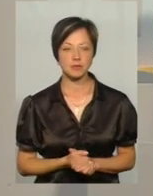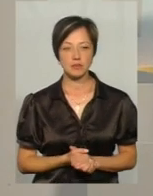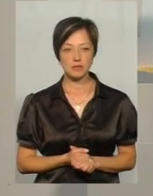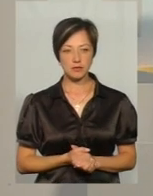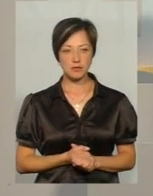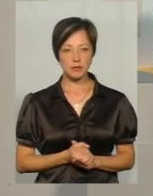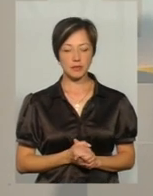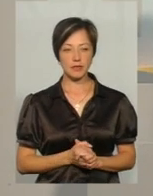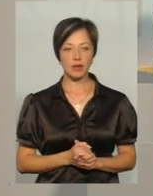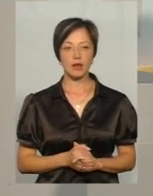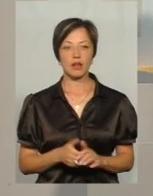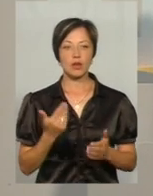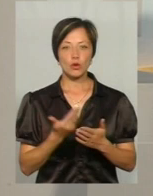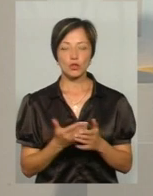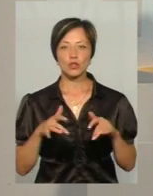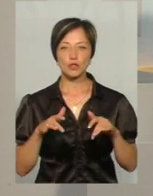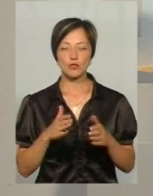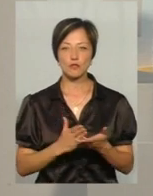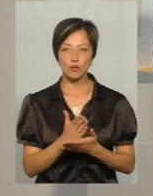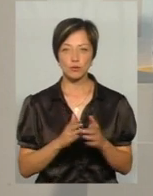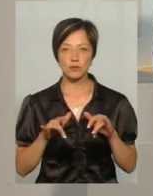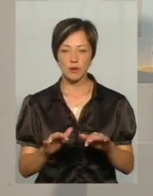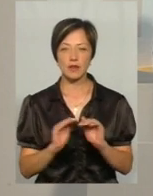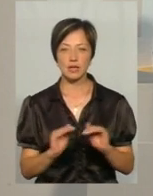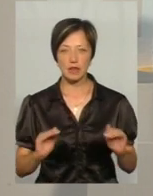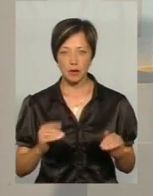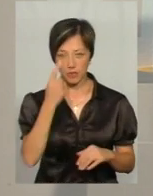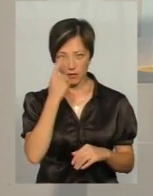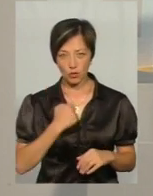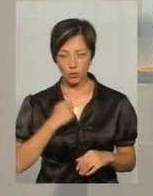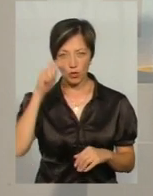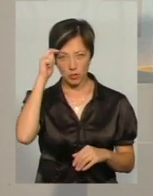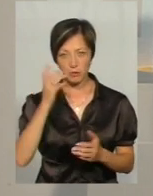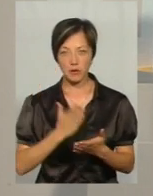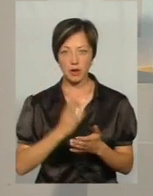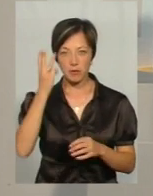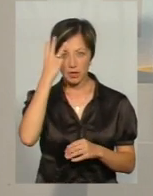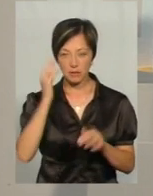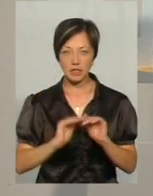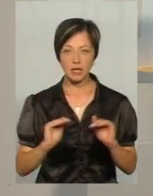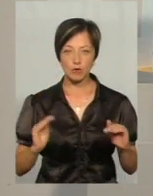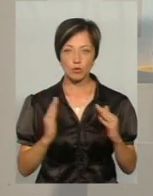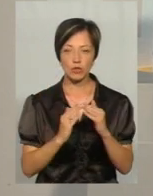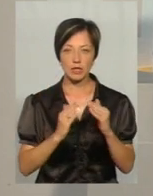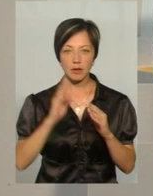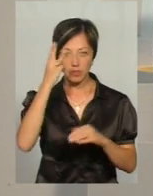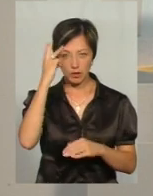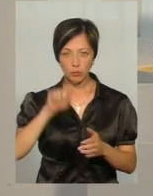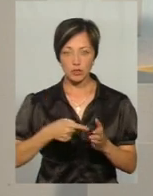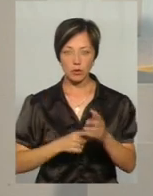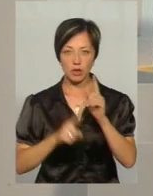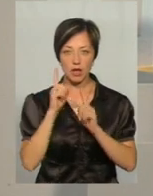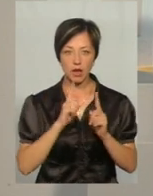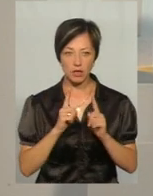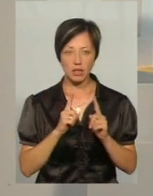в службі у справах дітей повідомили нам, що хлопчики перебувають зараз у Хмельницькому дитячому будинку Хмельницької міської ради.